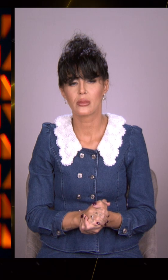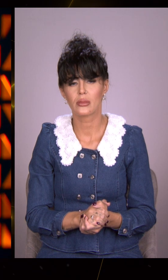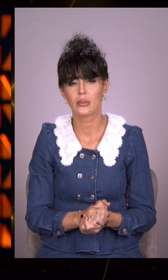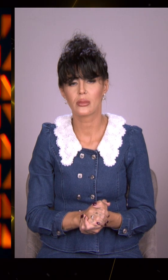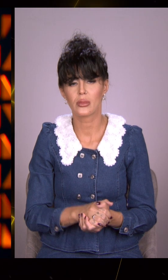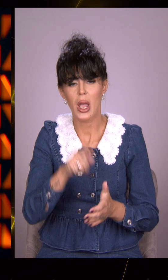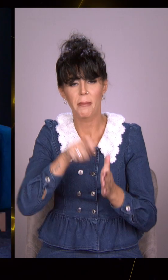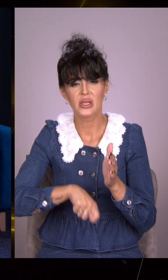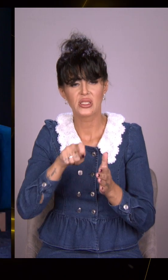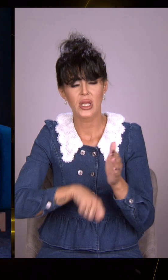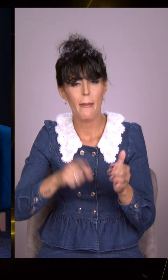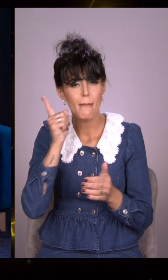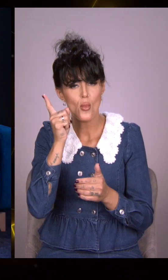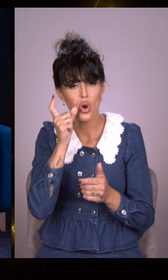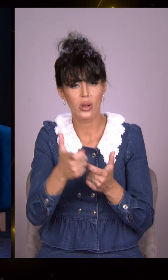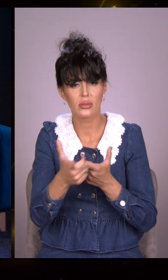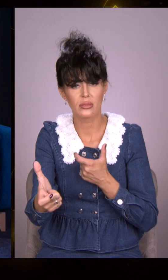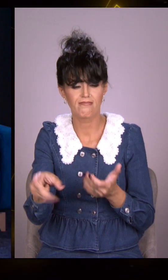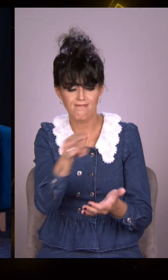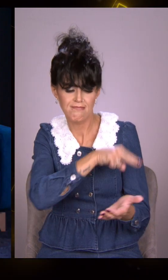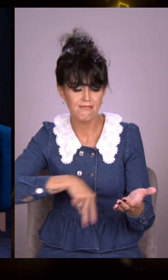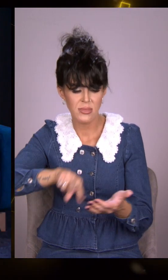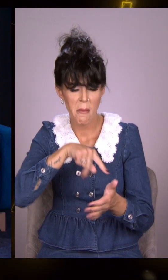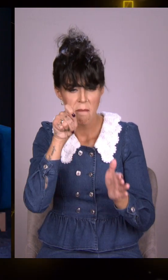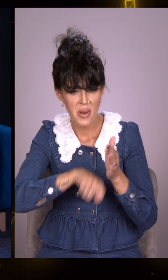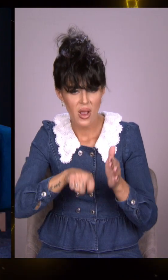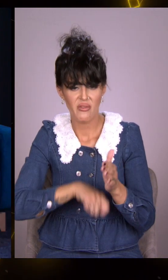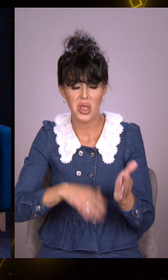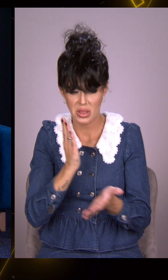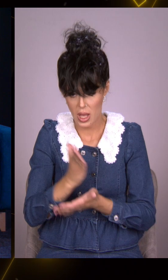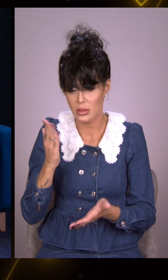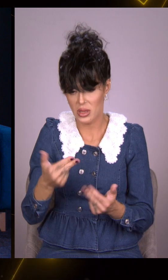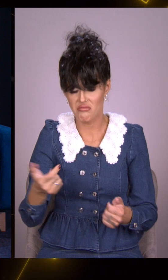Перевірили телефон. Телефон є? Кажу, є.